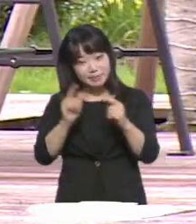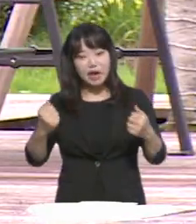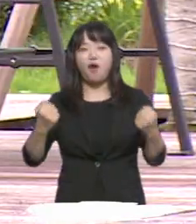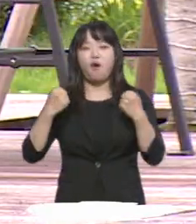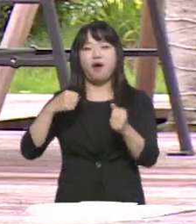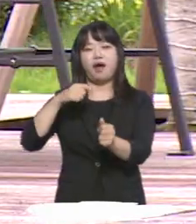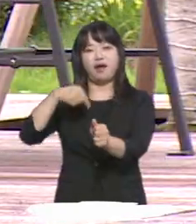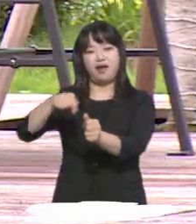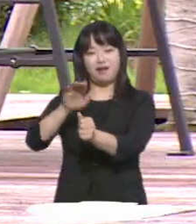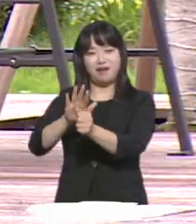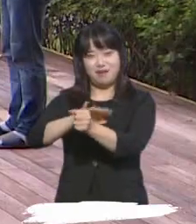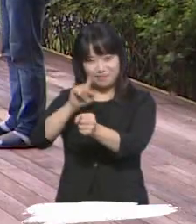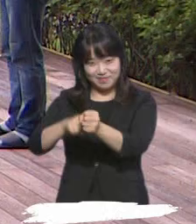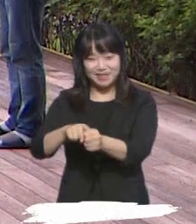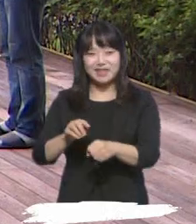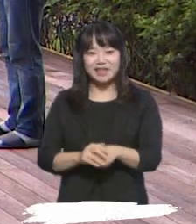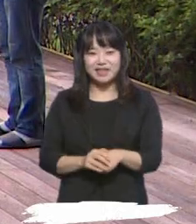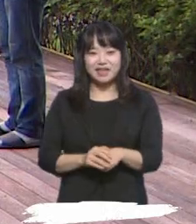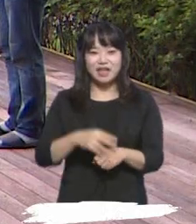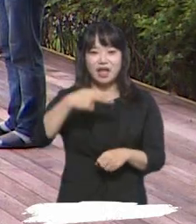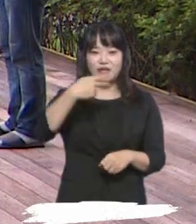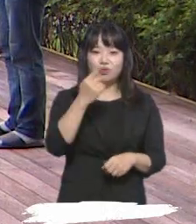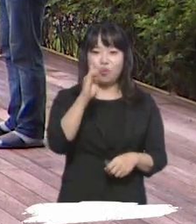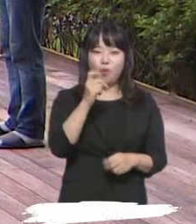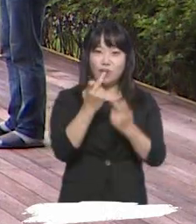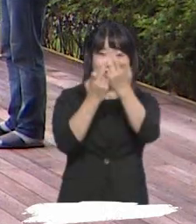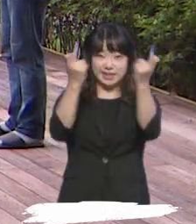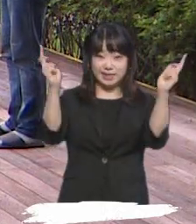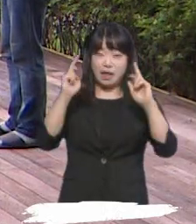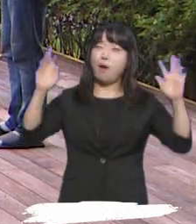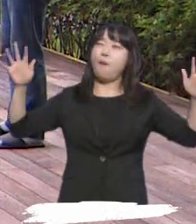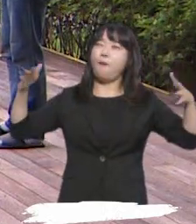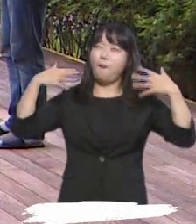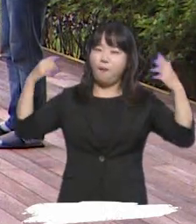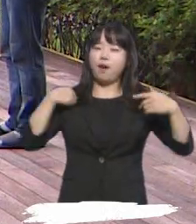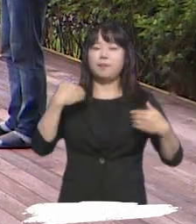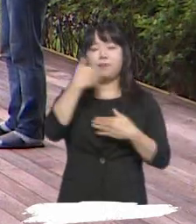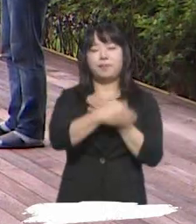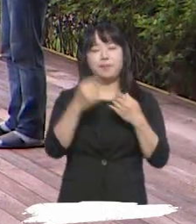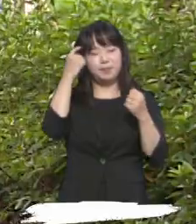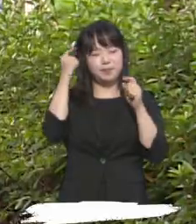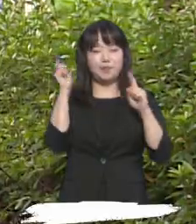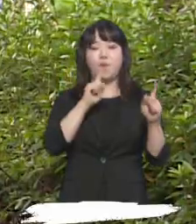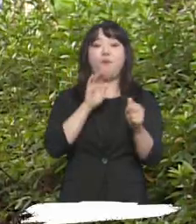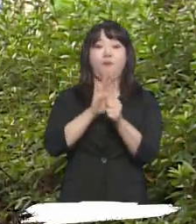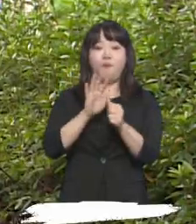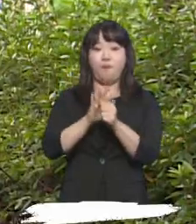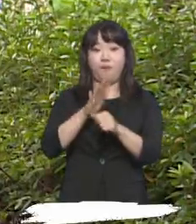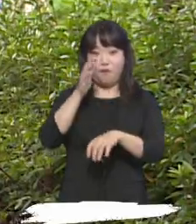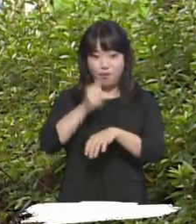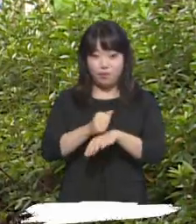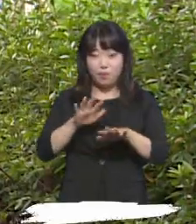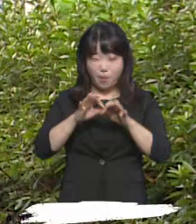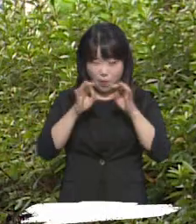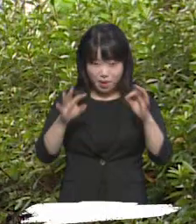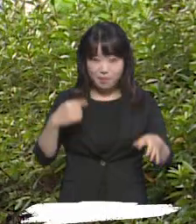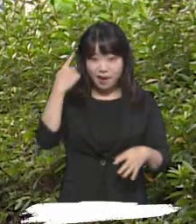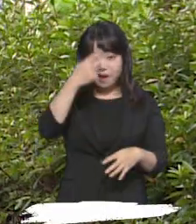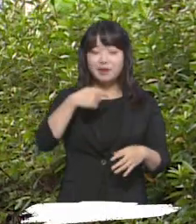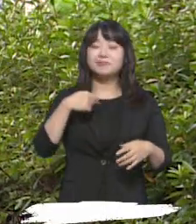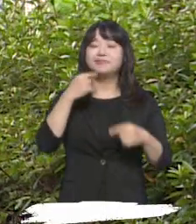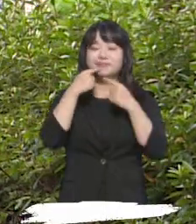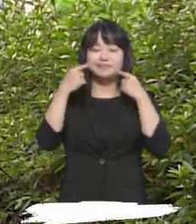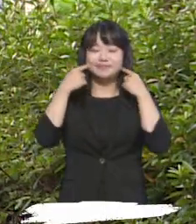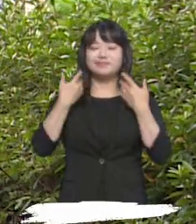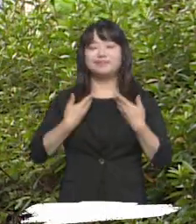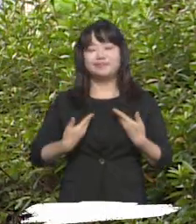건강 프로그램까지 도봉산 온기에 자연바람으로 몸의 회복을 느낀 시민들은 오랜만에 심신의